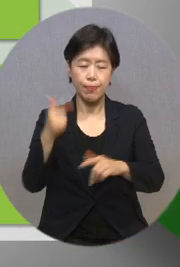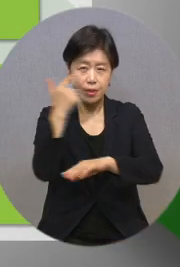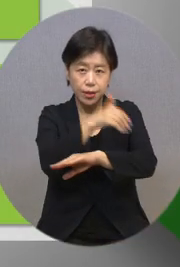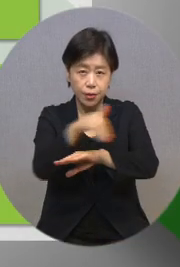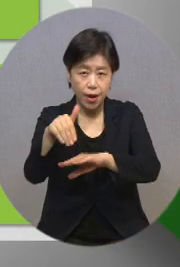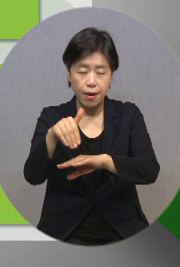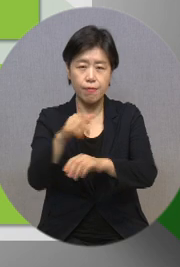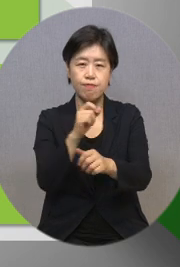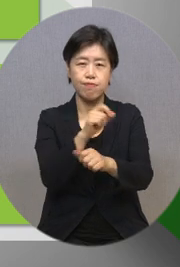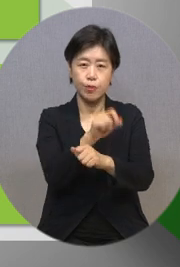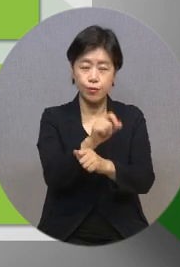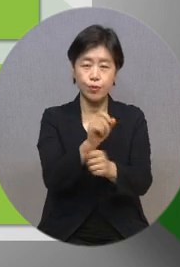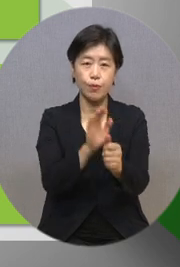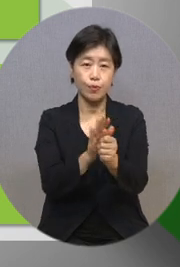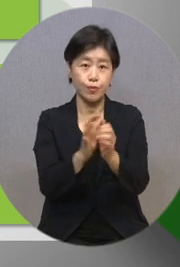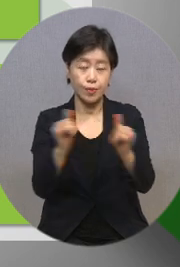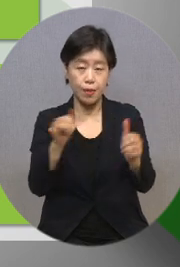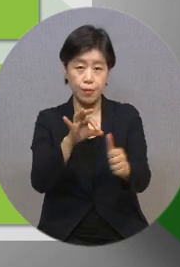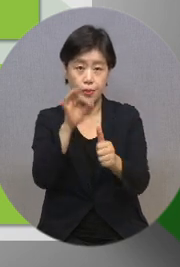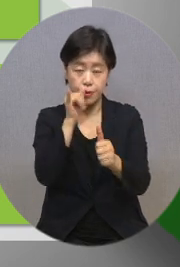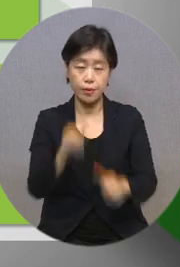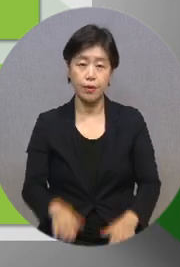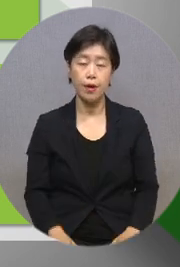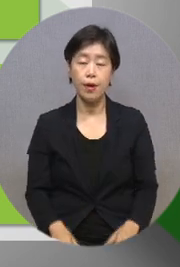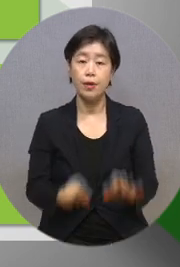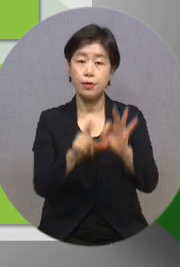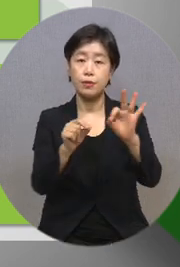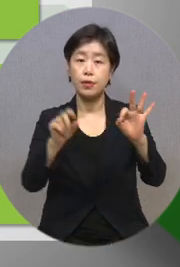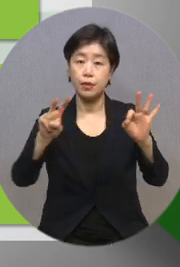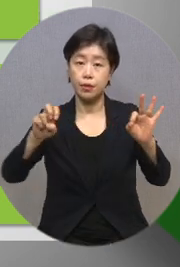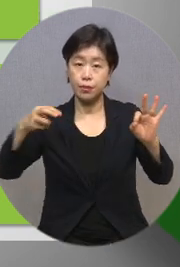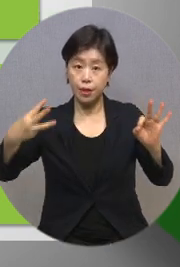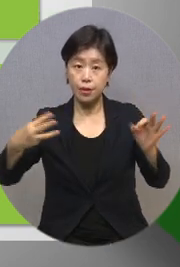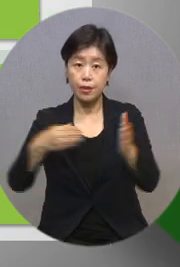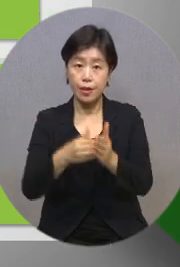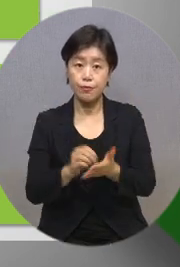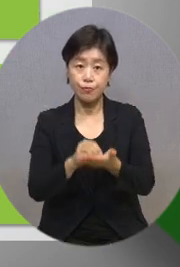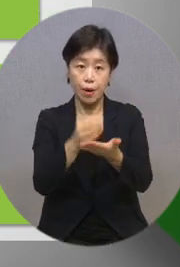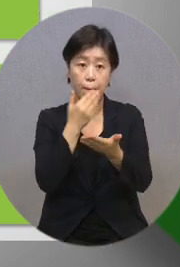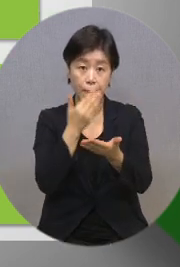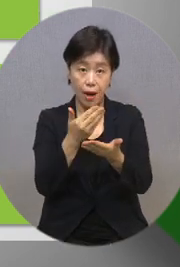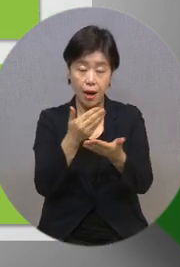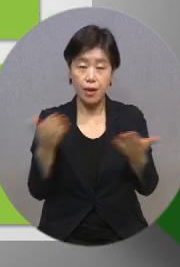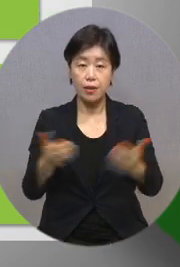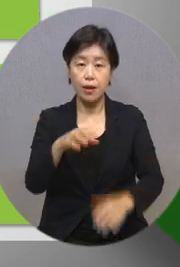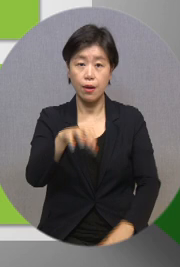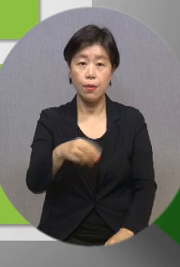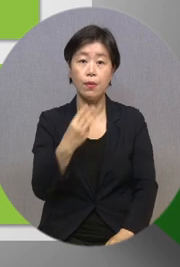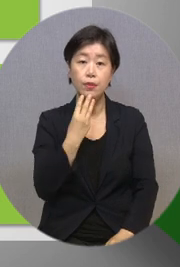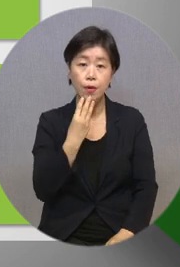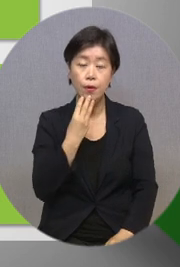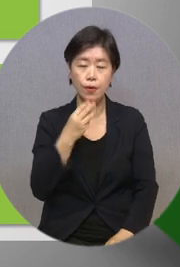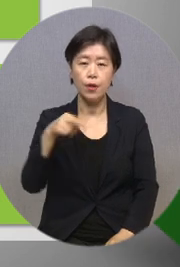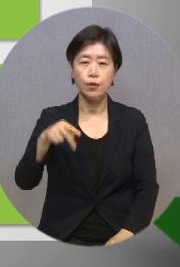영업기획관리지원사무원을 모집합니다. 접수 마감일은 10월 23일까지며 근무지는 서울시